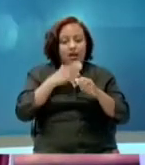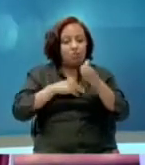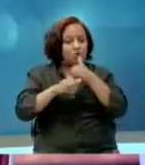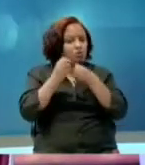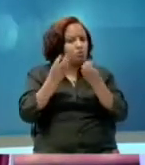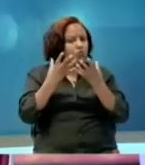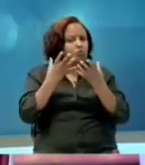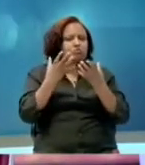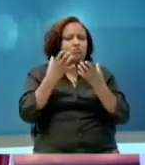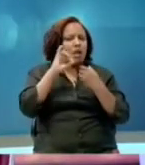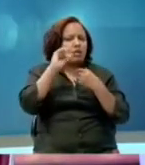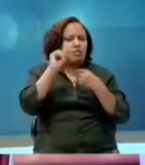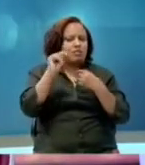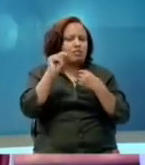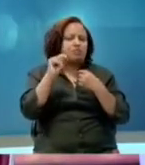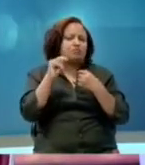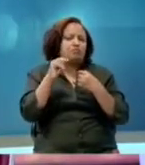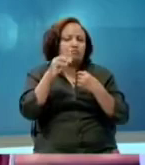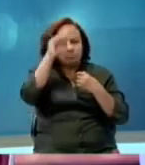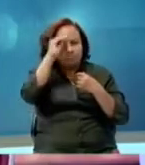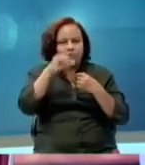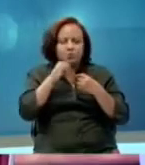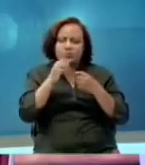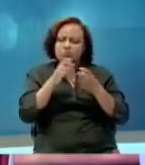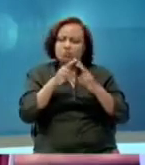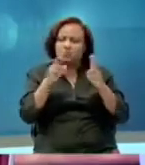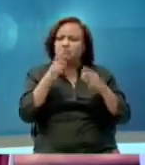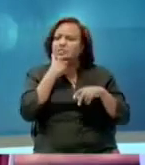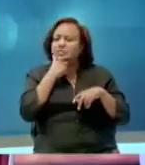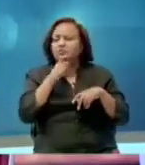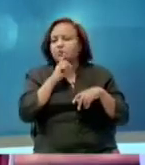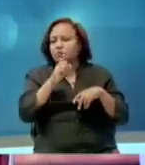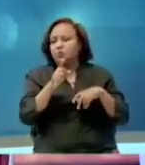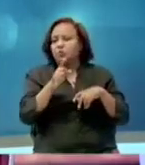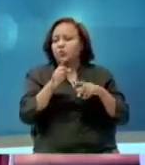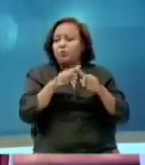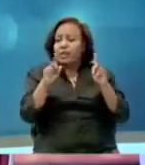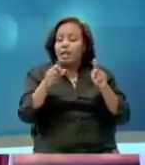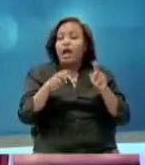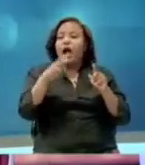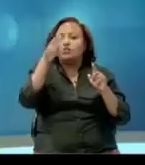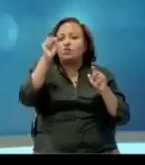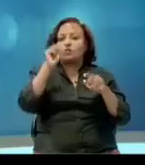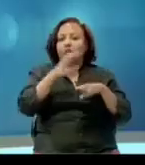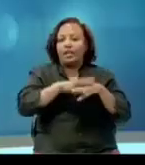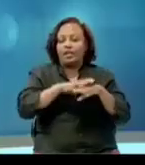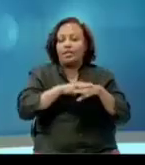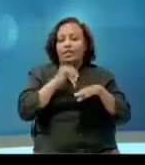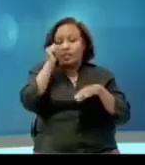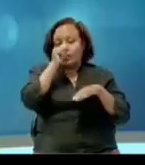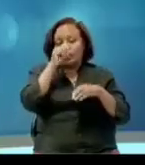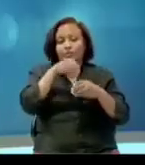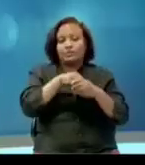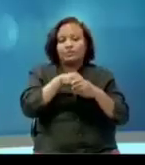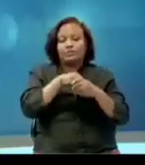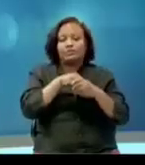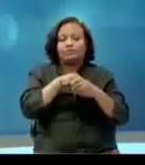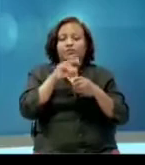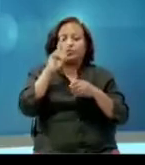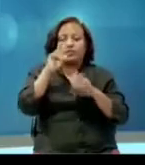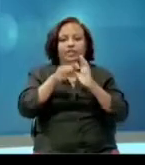እንደማይችሉ የሁላችንም ትዝብት ነው። በተለይ በሀይ ስኩልና መሰል ቦታዎች ላይ ማለት ነው። ከስራ እድል ፈጠራ አንጻር እንግዲህ ኢትዮጵያ ውስጥ በአካል